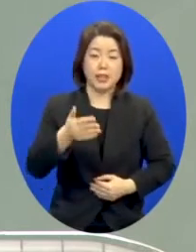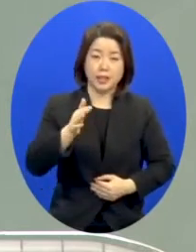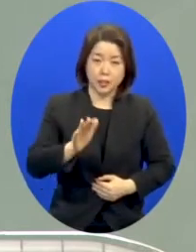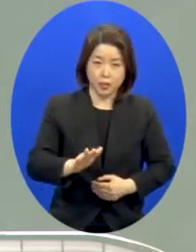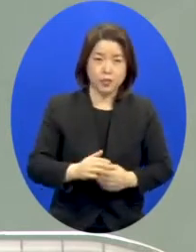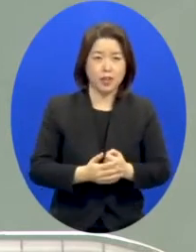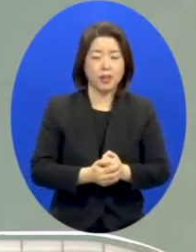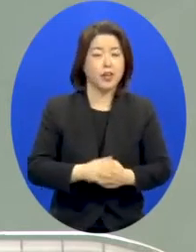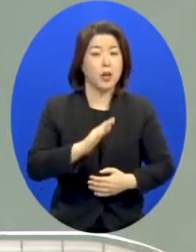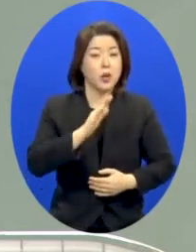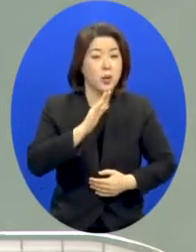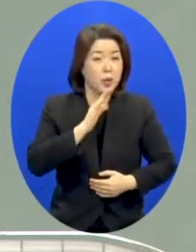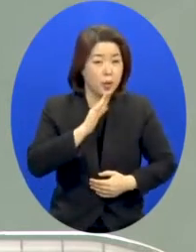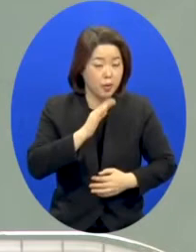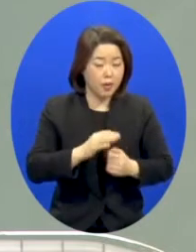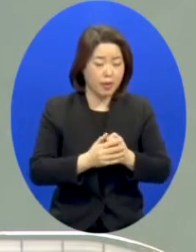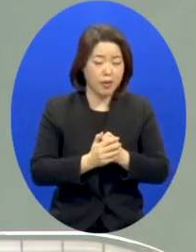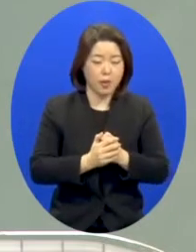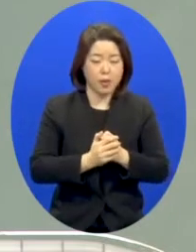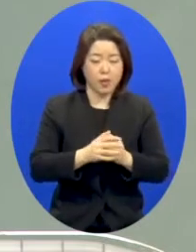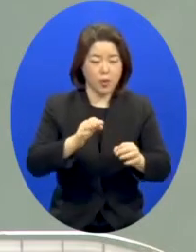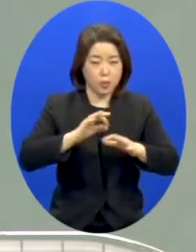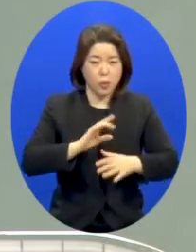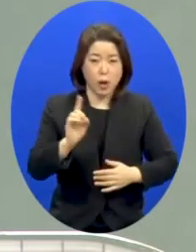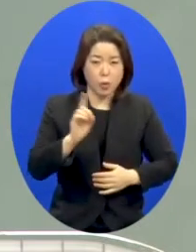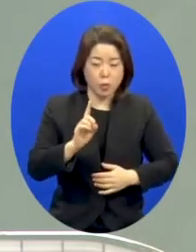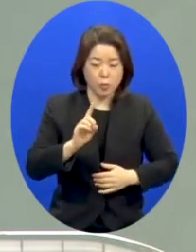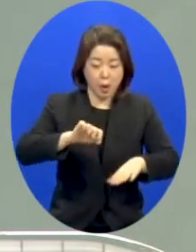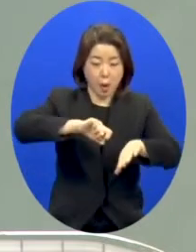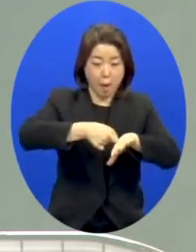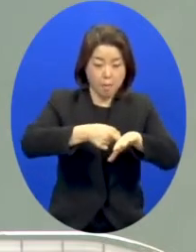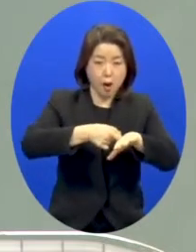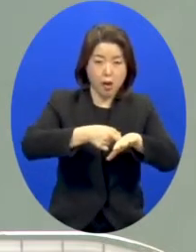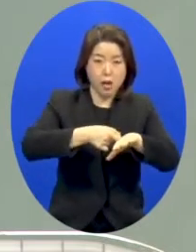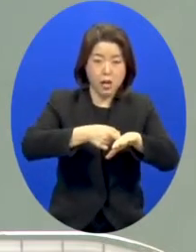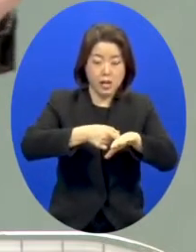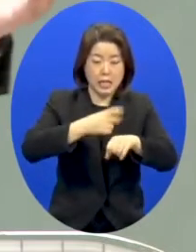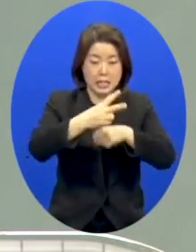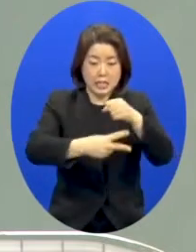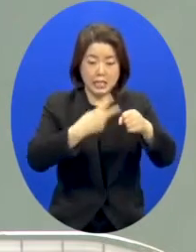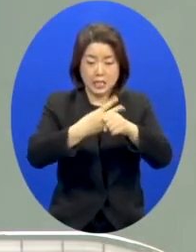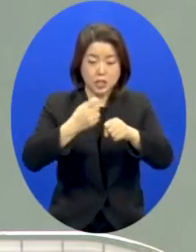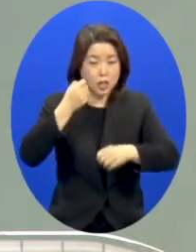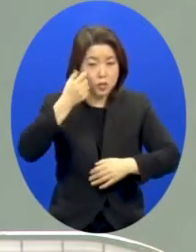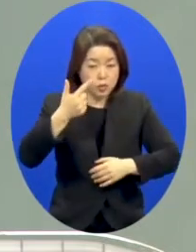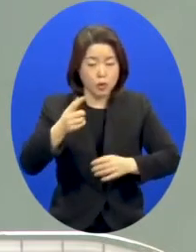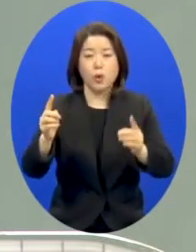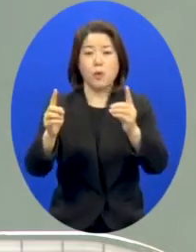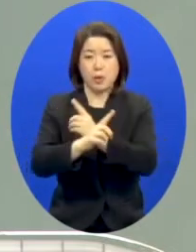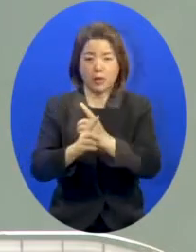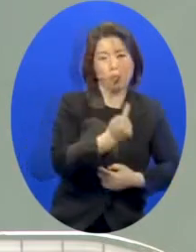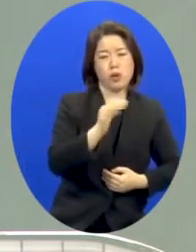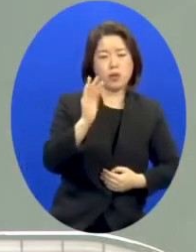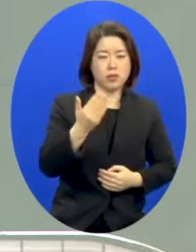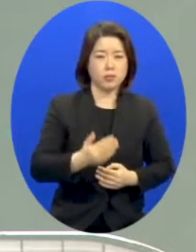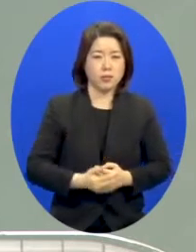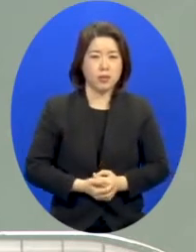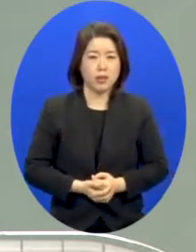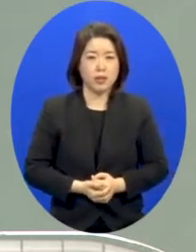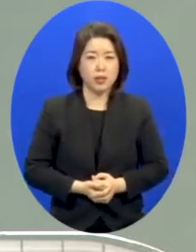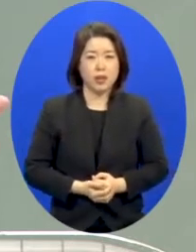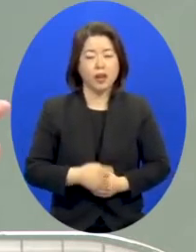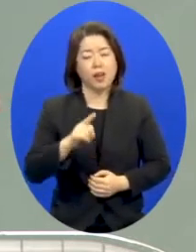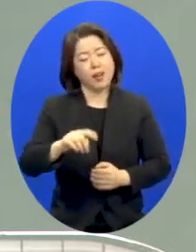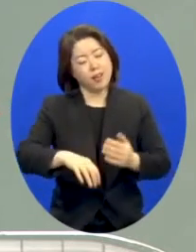참 놀랍고 때 이전 6개월 형을 받고 이번에 추억에서 한국에 오신 겁니다 그